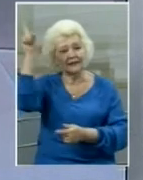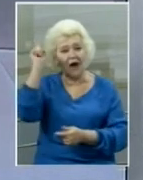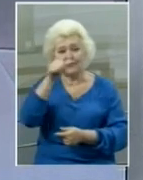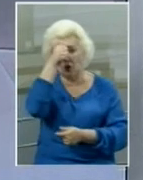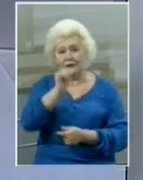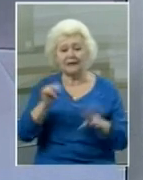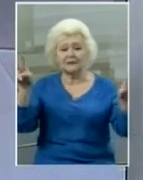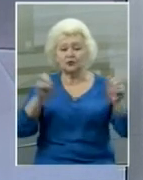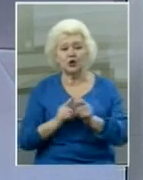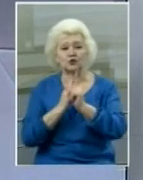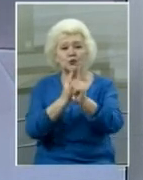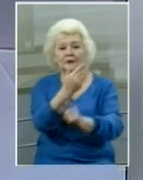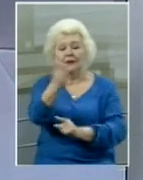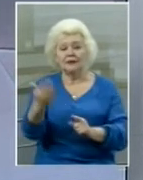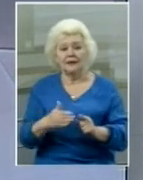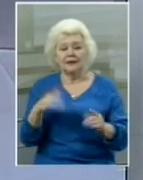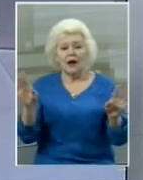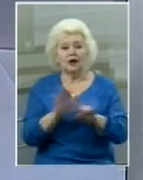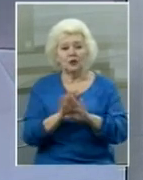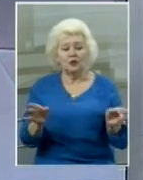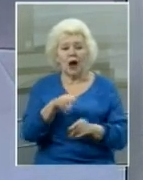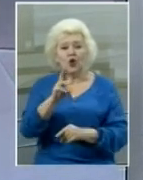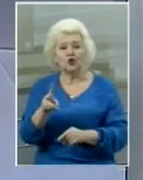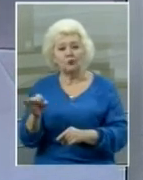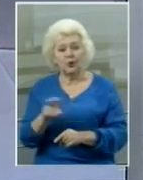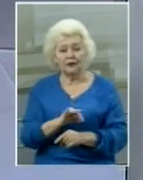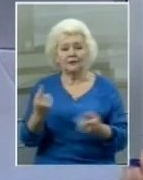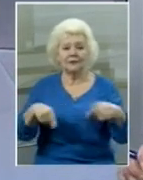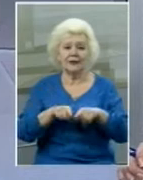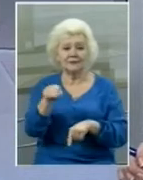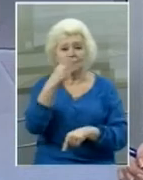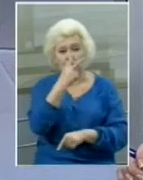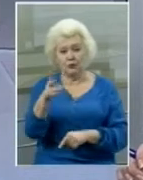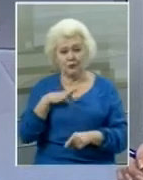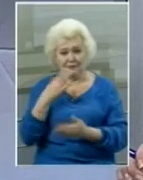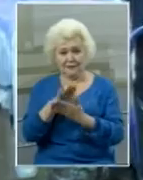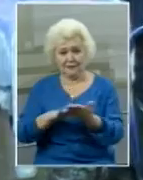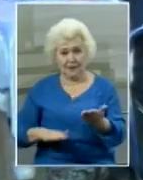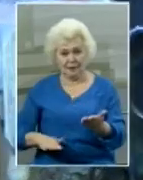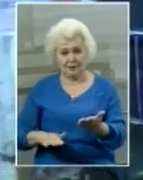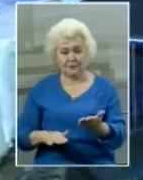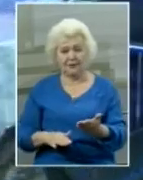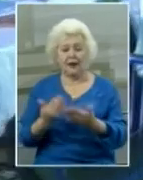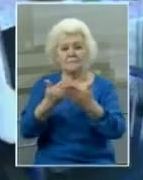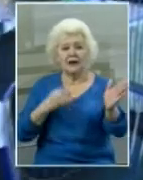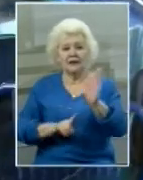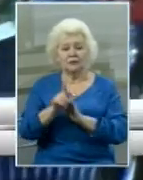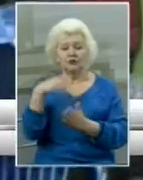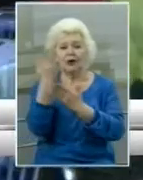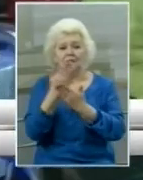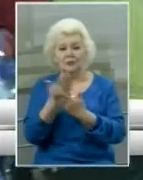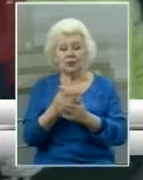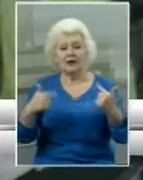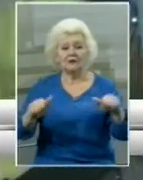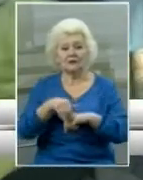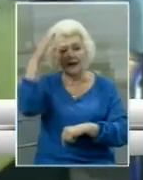тематику, а супроводжувала їх гра дуету гоноболіних. Як це було, дивіться далі. Перед початком мультфільму у